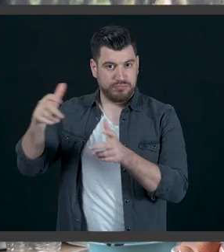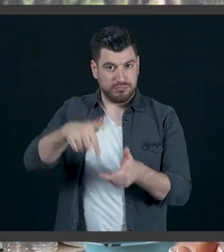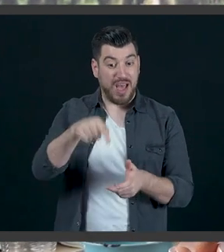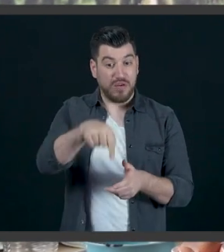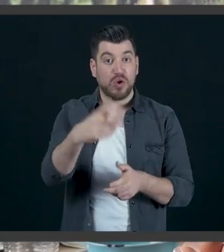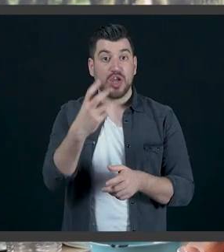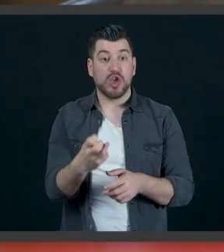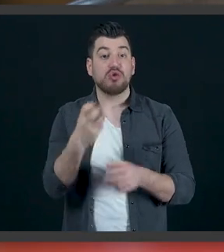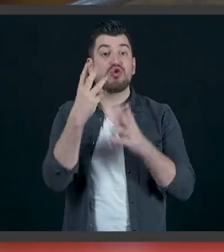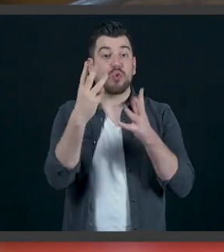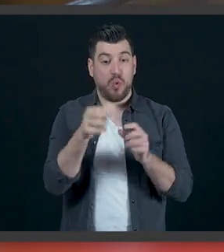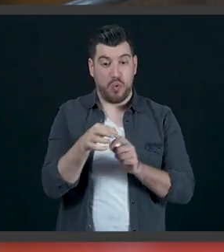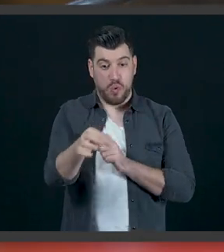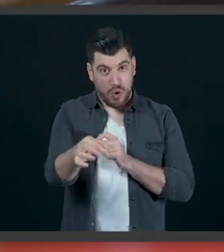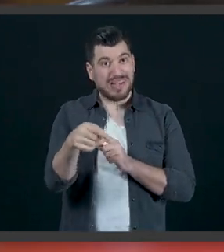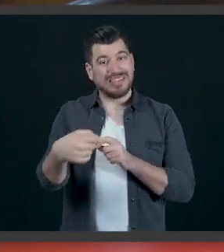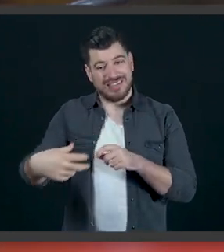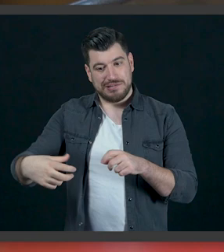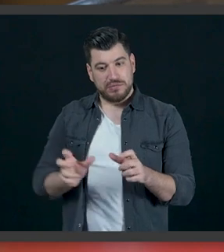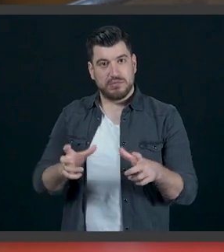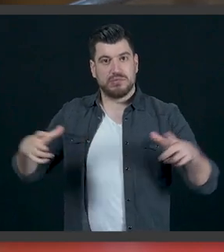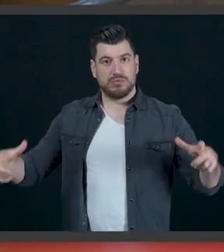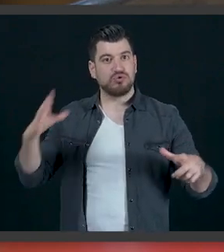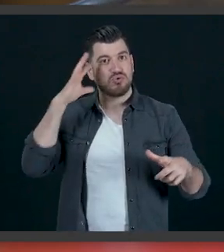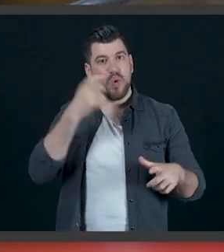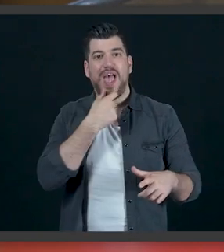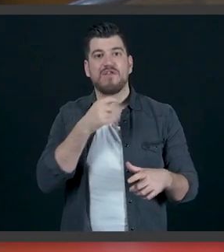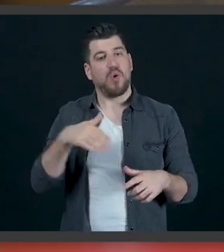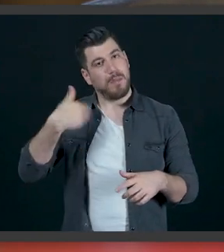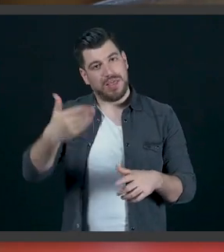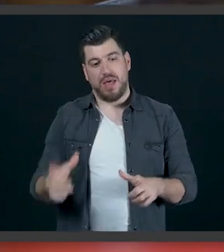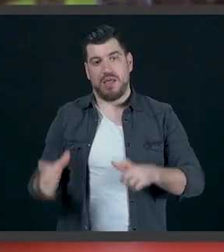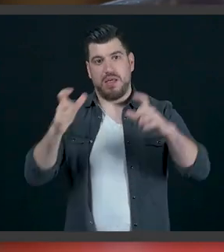28 είπαμε, με αποσπόμενη βάση για να είναι πιο εύκολο μετά να βγάλουμε τη σοκολατόπιτά μας από μέσα.